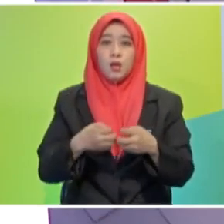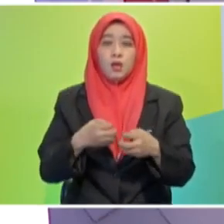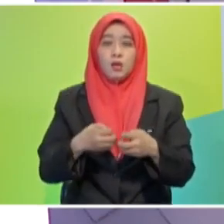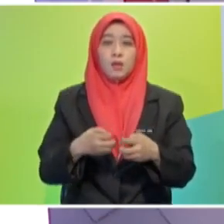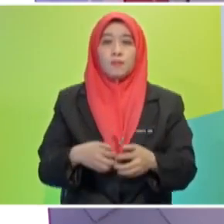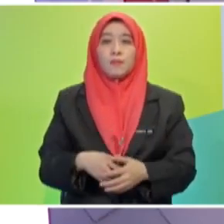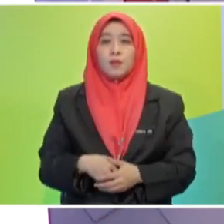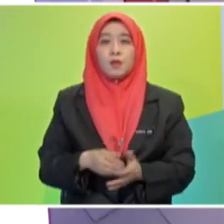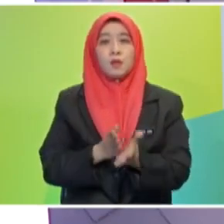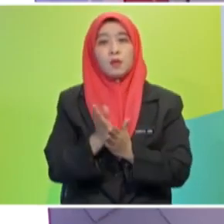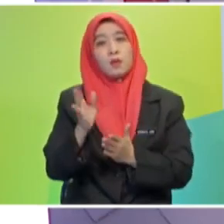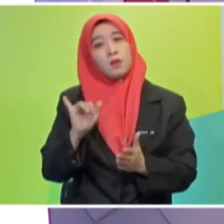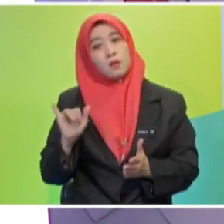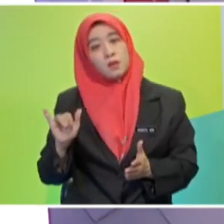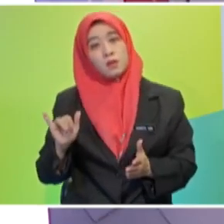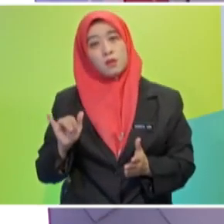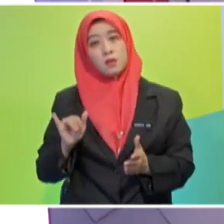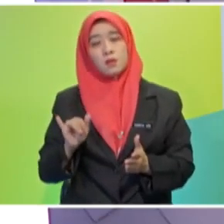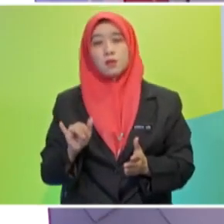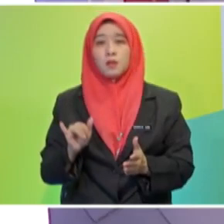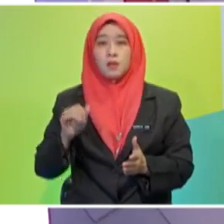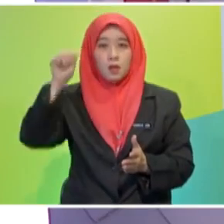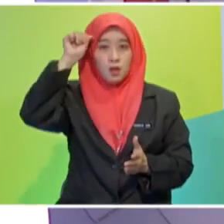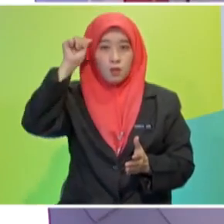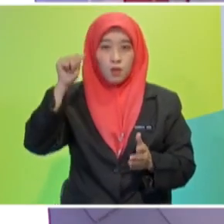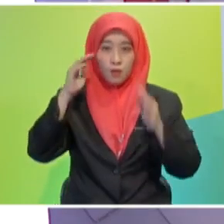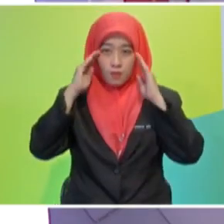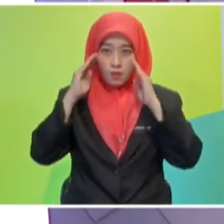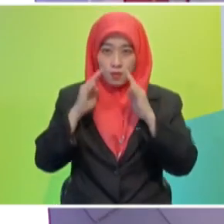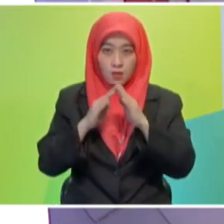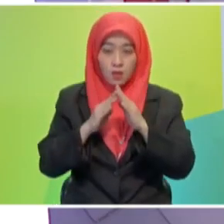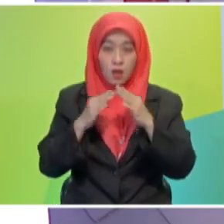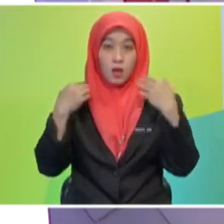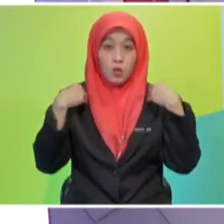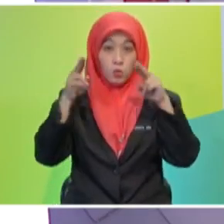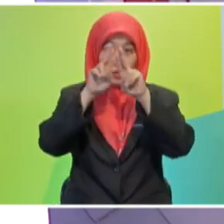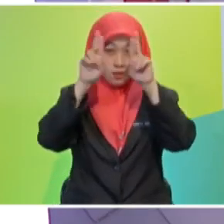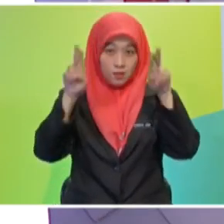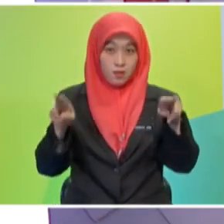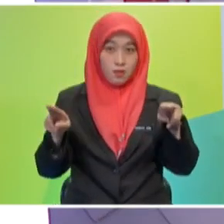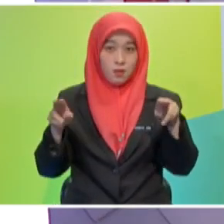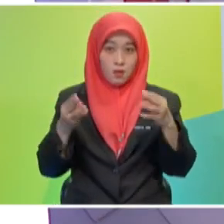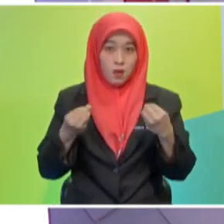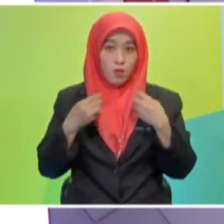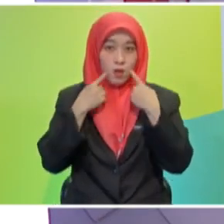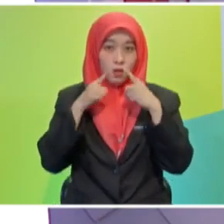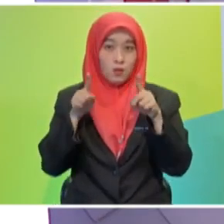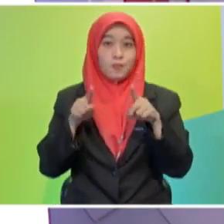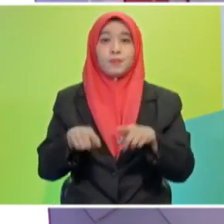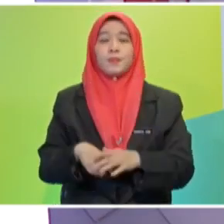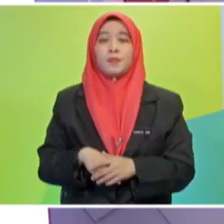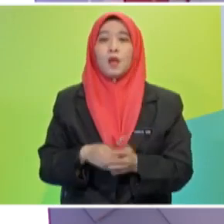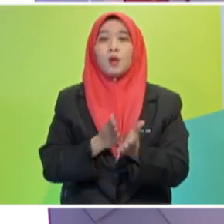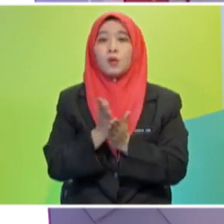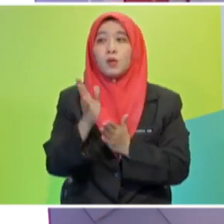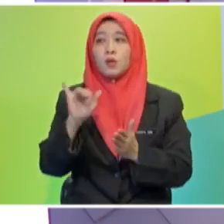seterusnya yang akhir sekali. Aiman, tumpukan perhatian sebab Baik, cikgu. kejap lagi Aiman kena jawab. Alamak. Okey. Okey, cikgu. Alright, seterusnya ialah ada